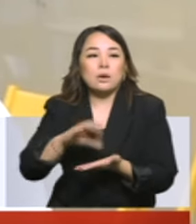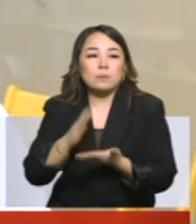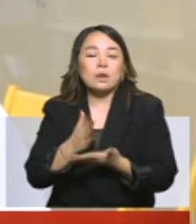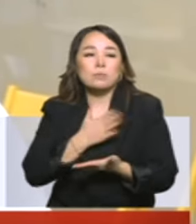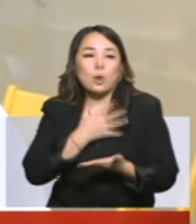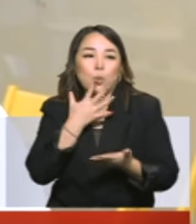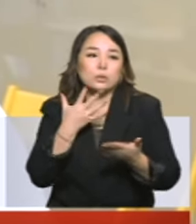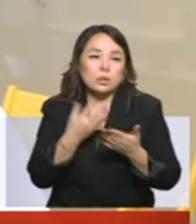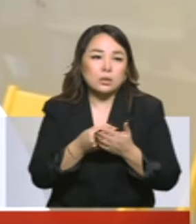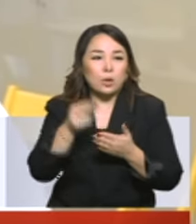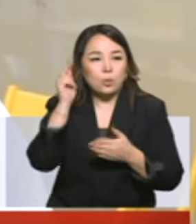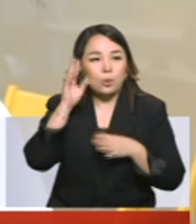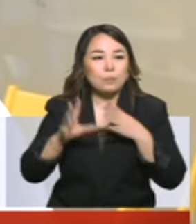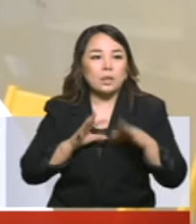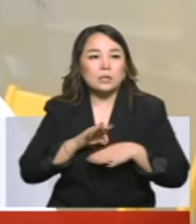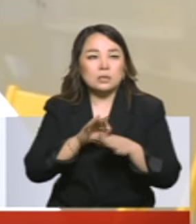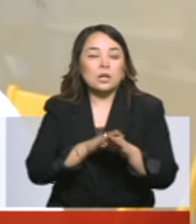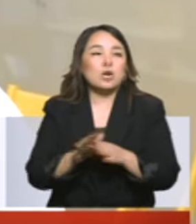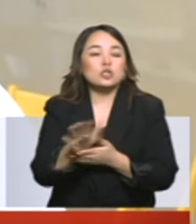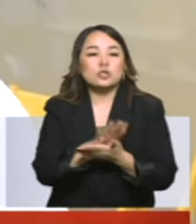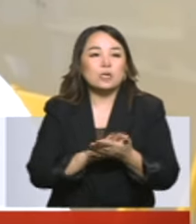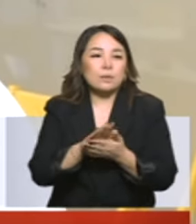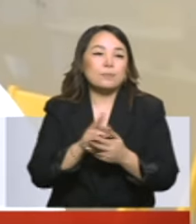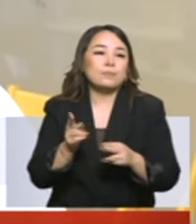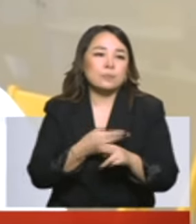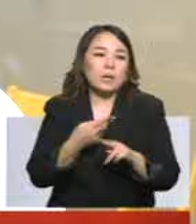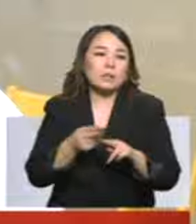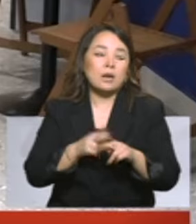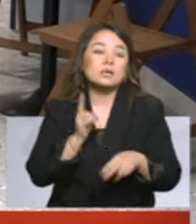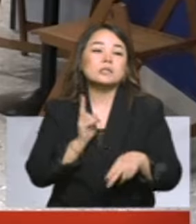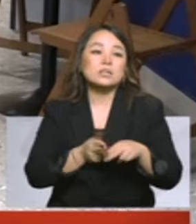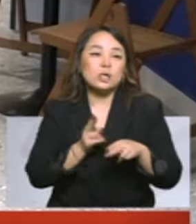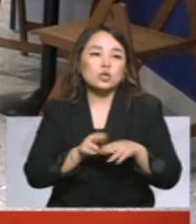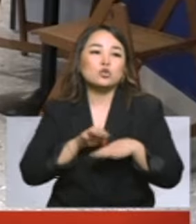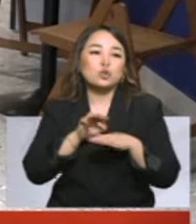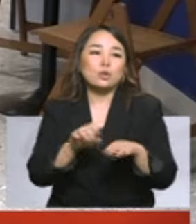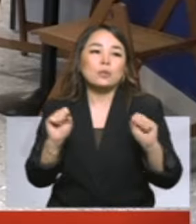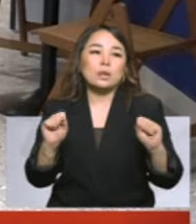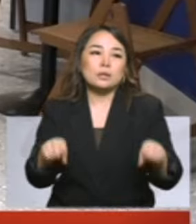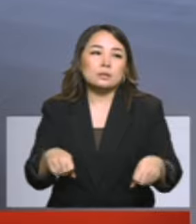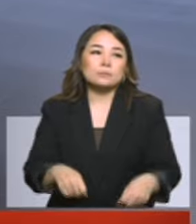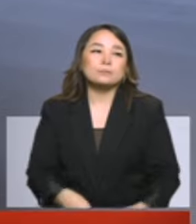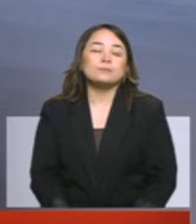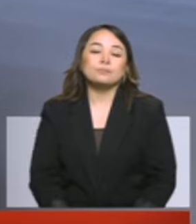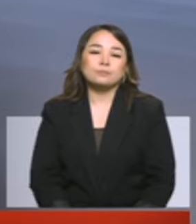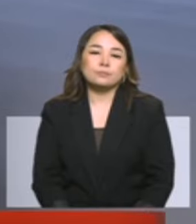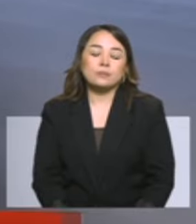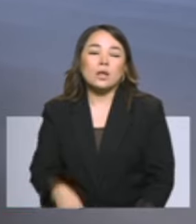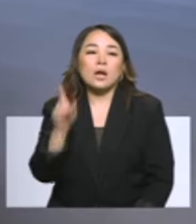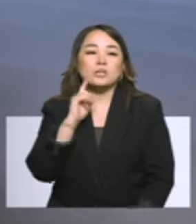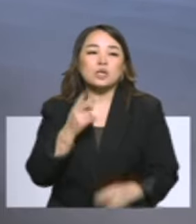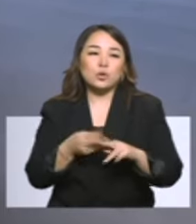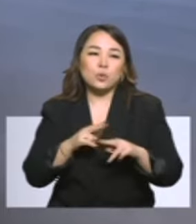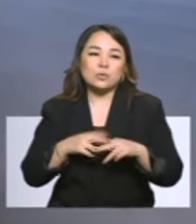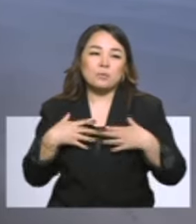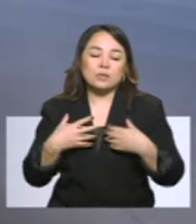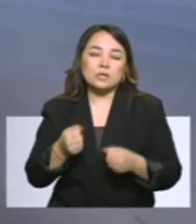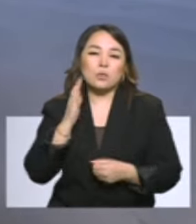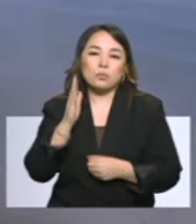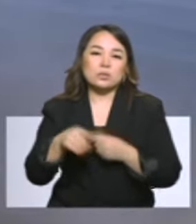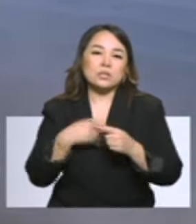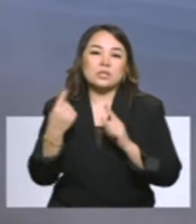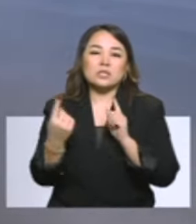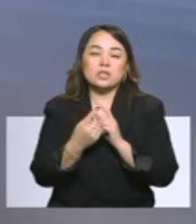біз өзіміздің оқу процесімізді ешбір кедергісіз жаңағы жүргізе аламыз. Осы қатқа ең келіп түскен жаңалық легі осындай